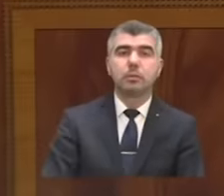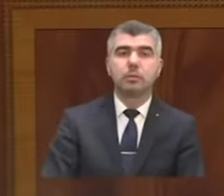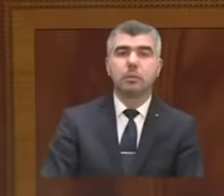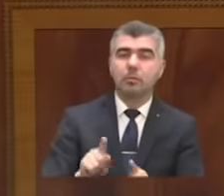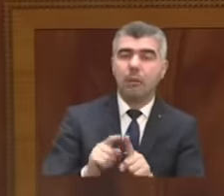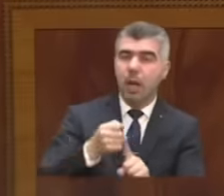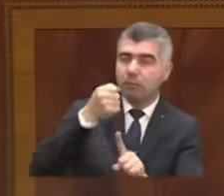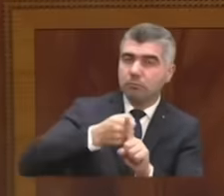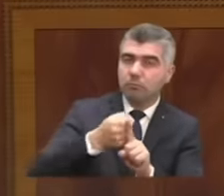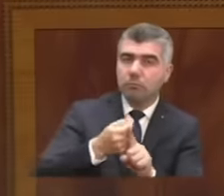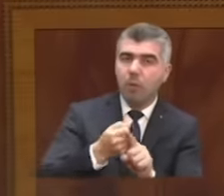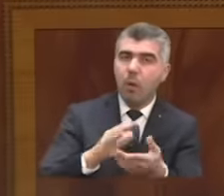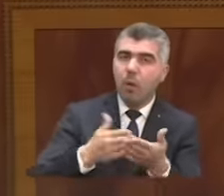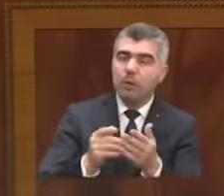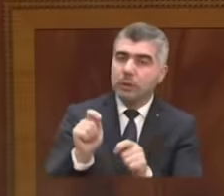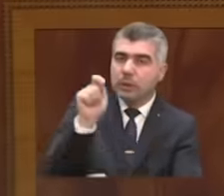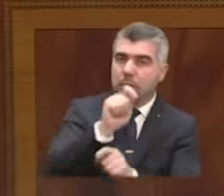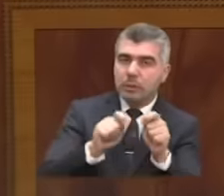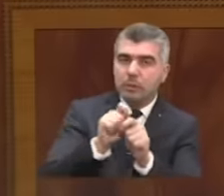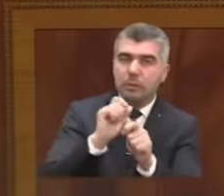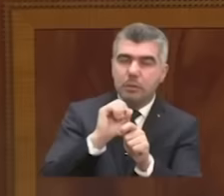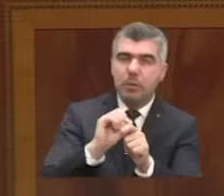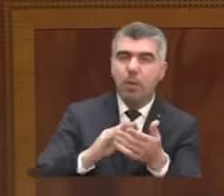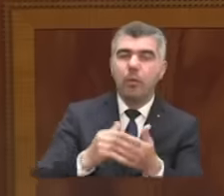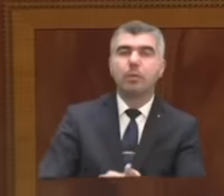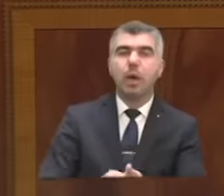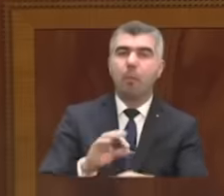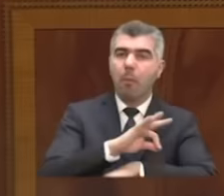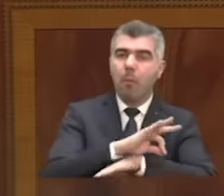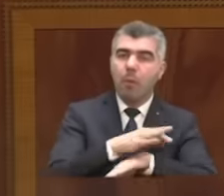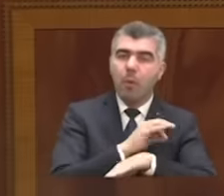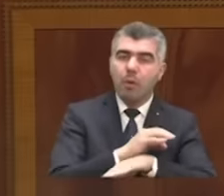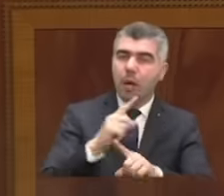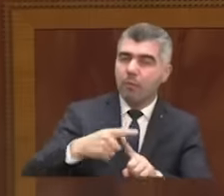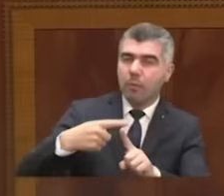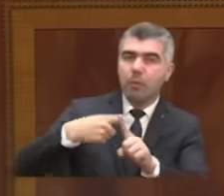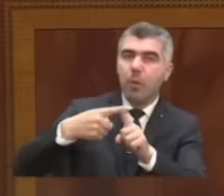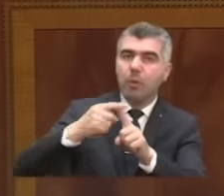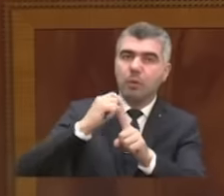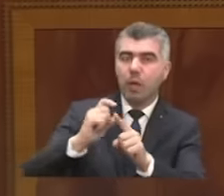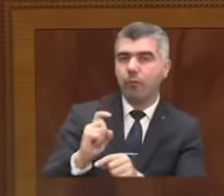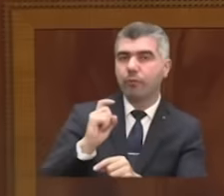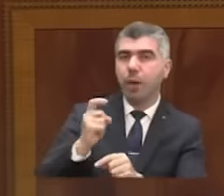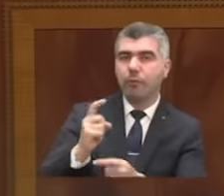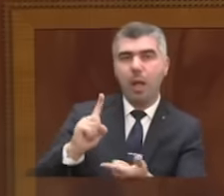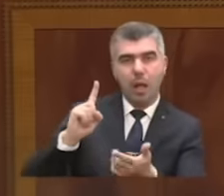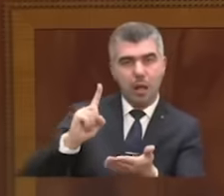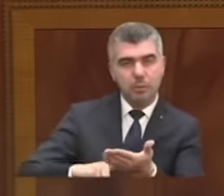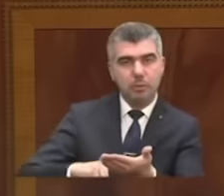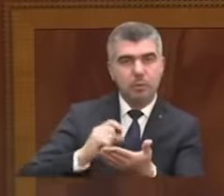التعليم وعلى أدوارها المحورية في تأهيل الرأسمال البشري من خلال